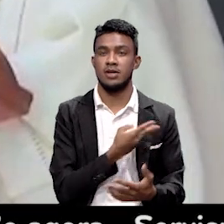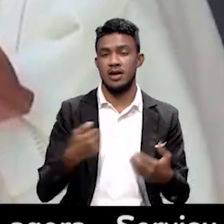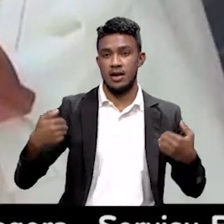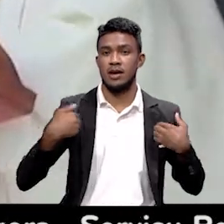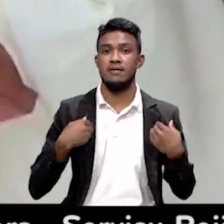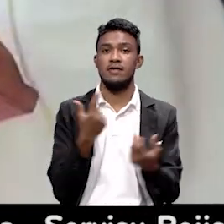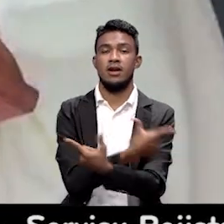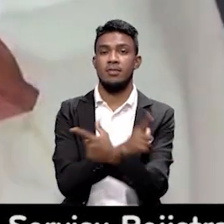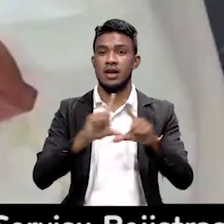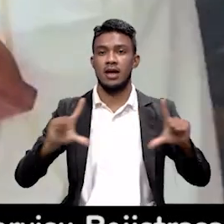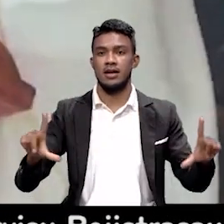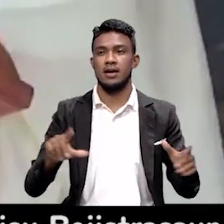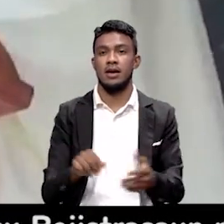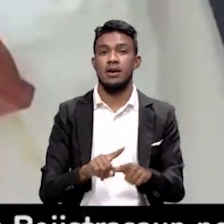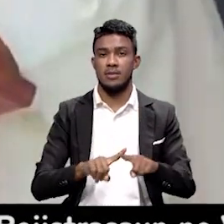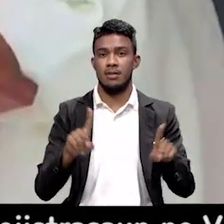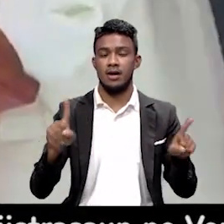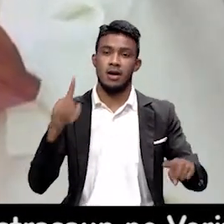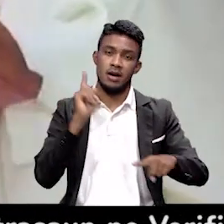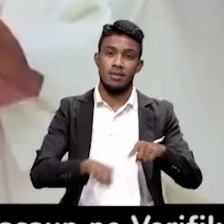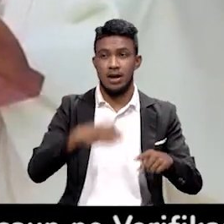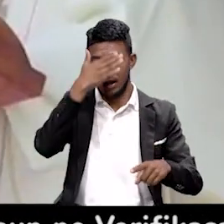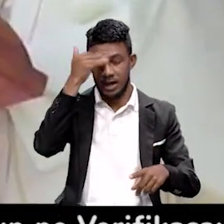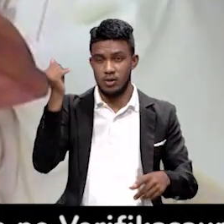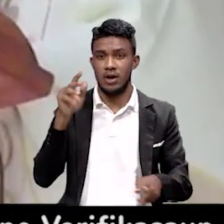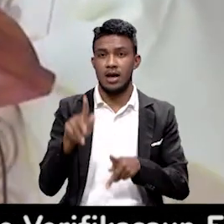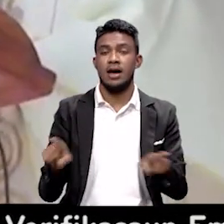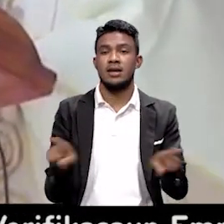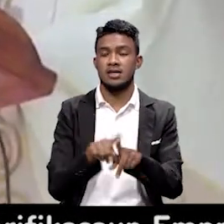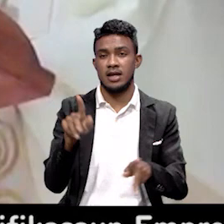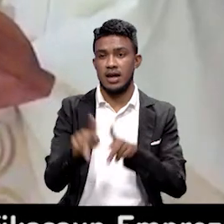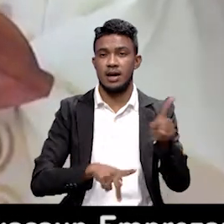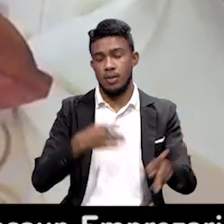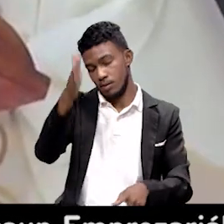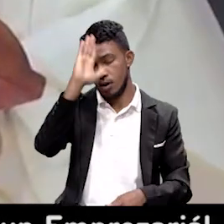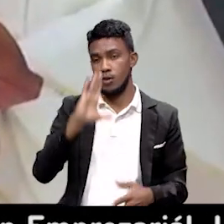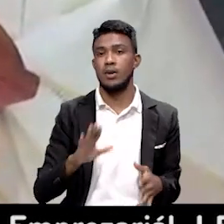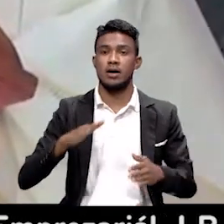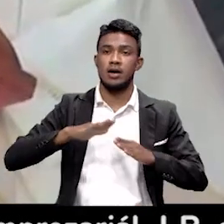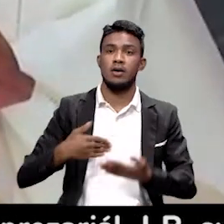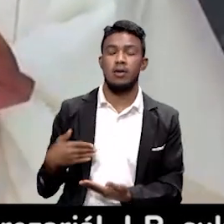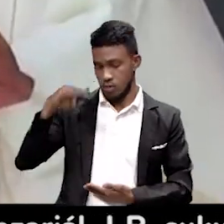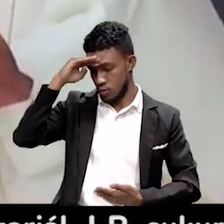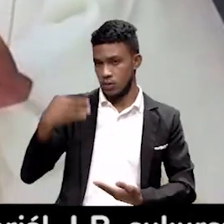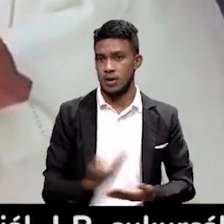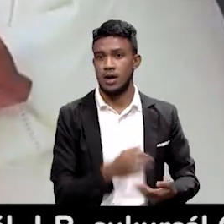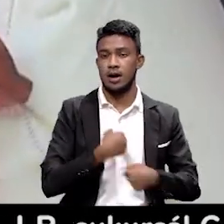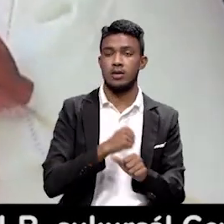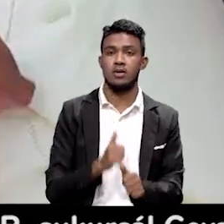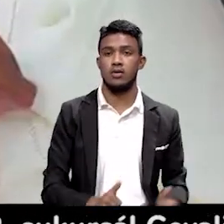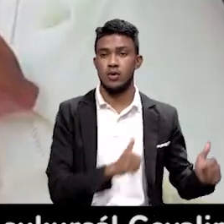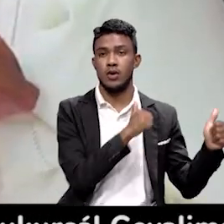liberdade. Mas kita halua kata nudar sarani ita tuir losne submete itenya liberdade